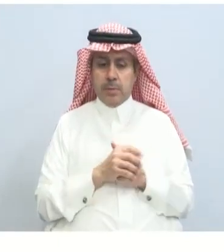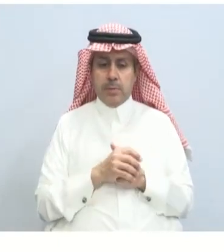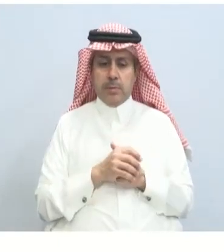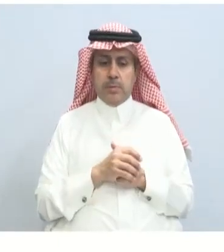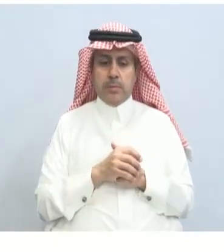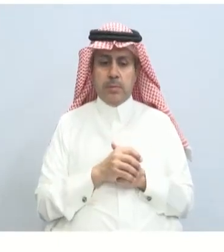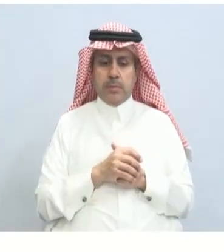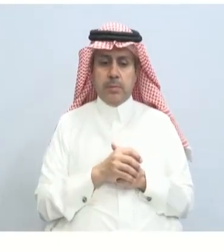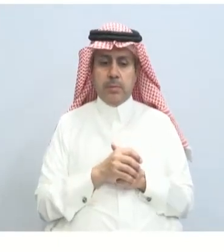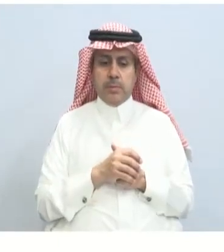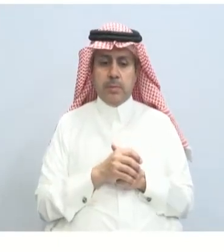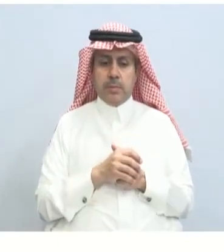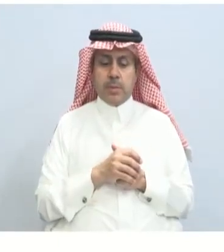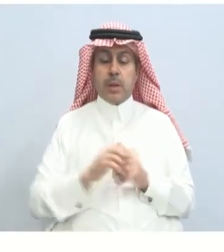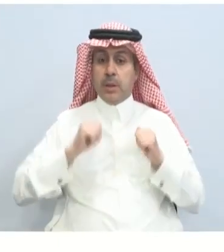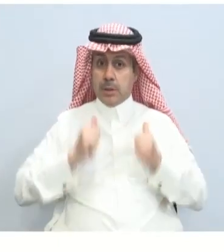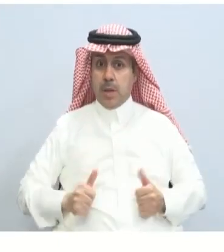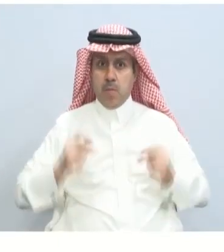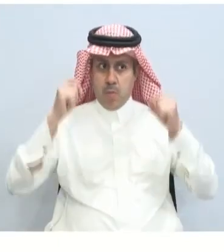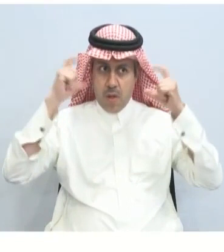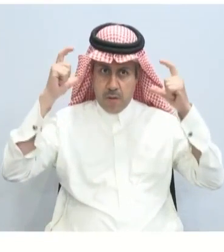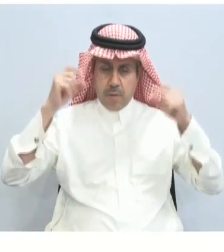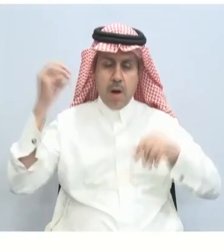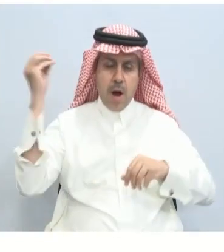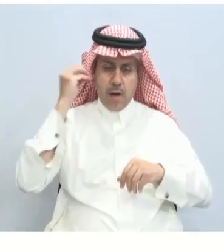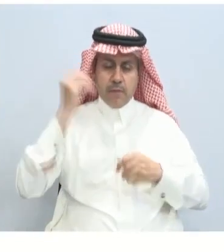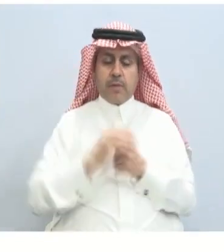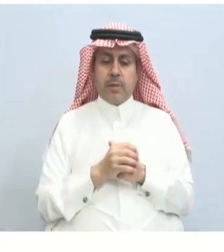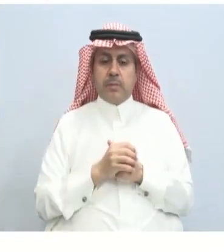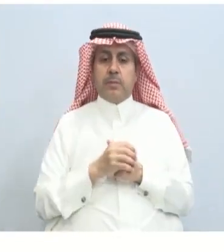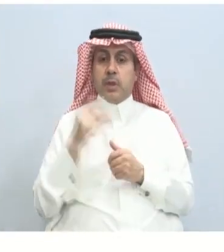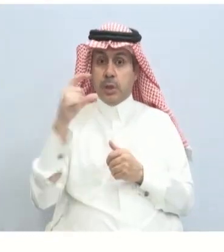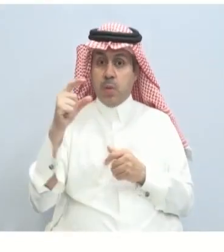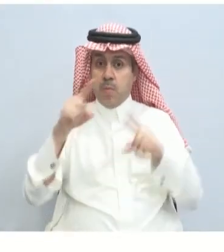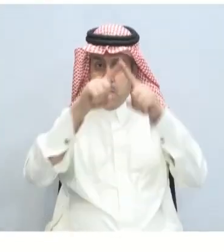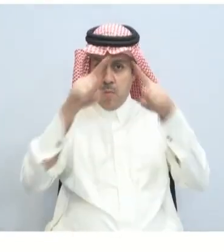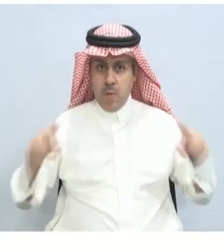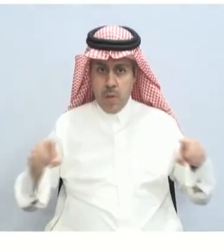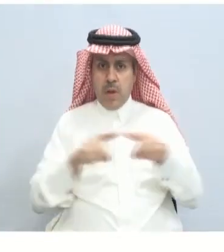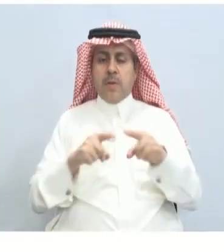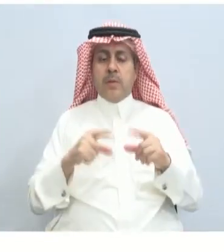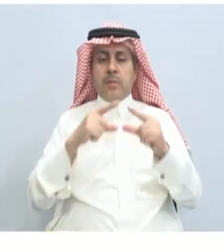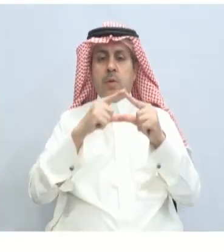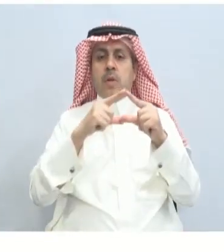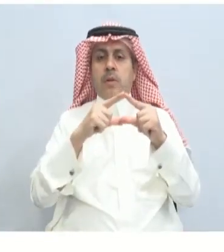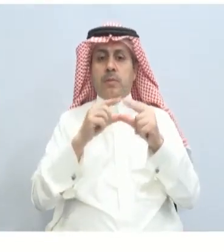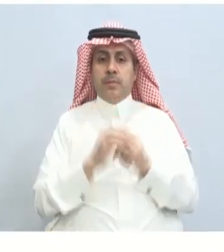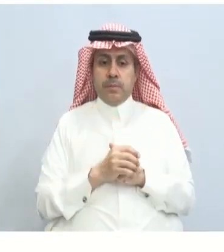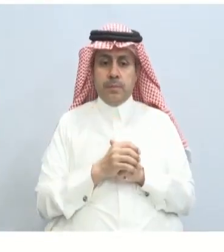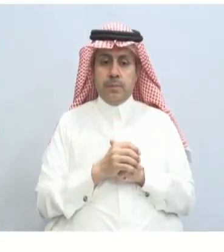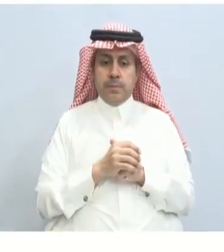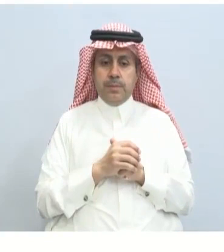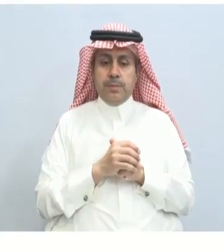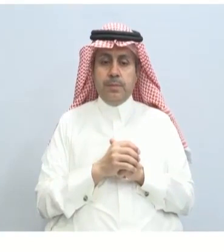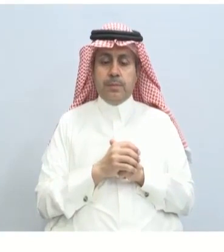ابتداء الطالب المثقف اللي عارف الدوال المثلثيه ودسها زين يعرف ان الساين ثيتا